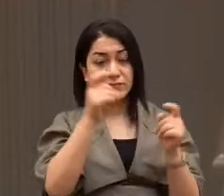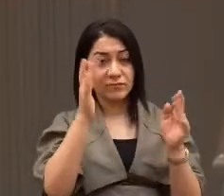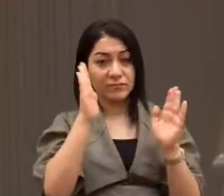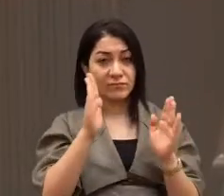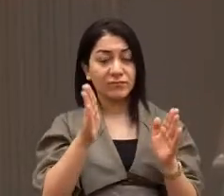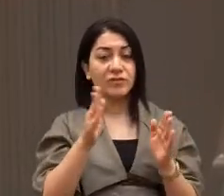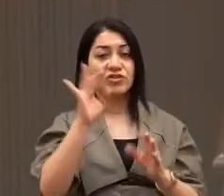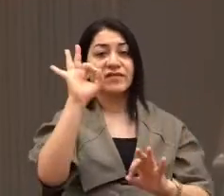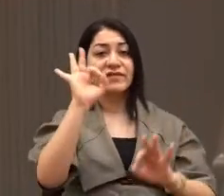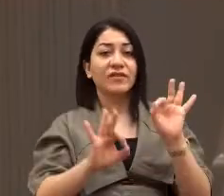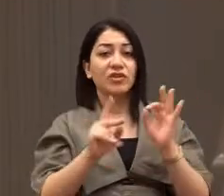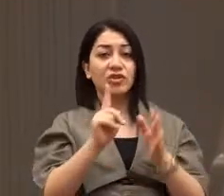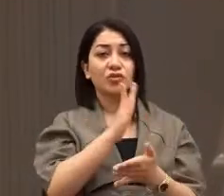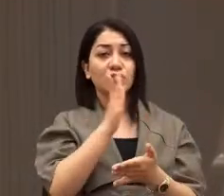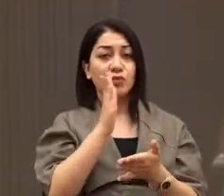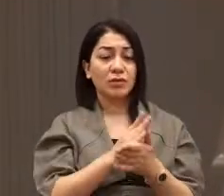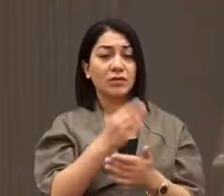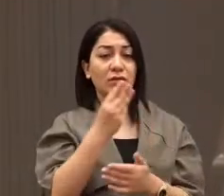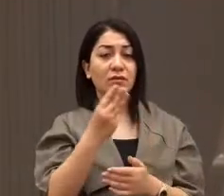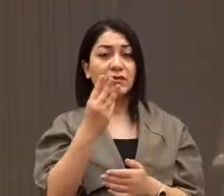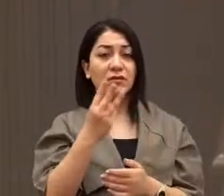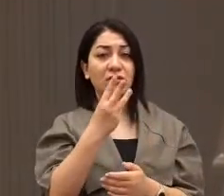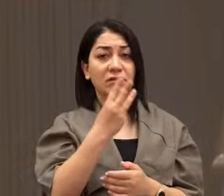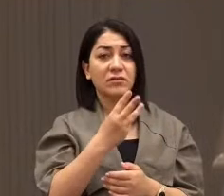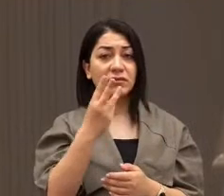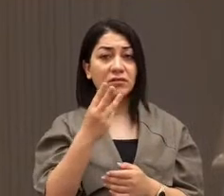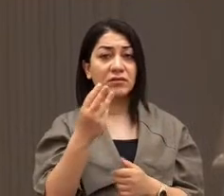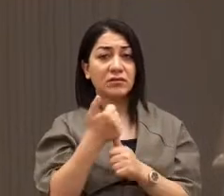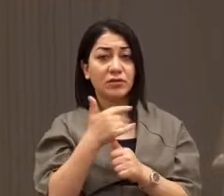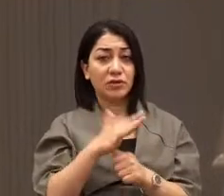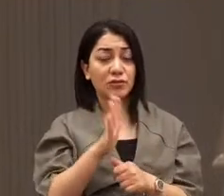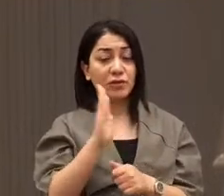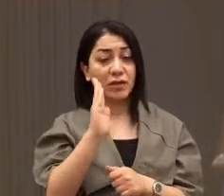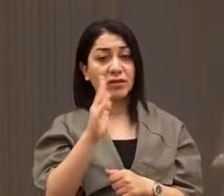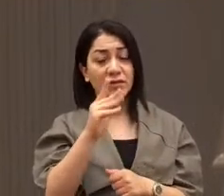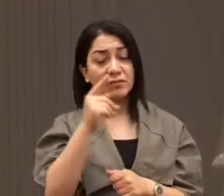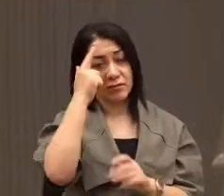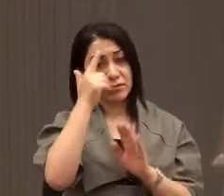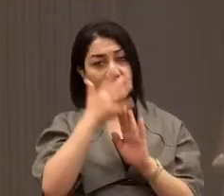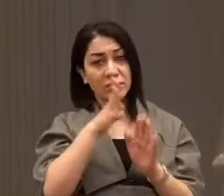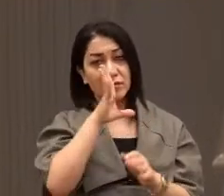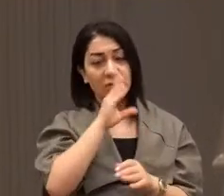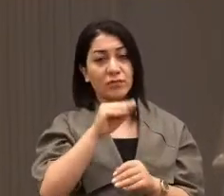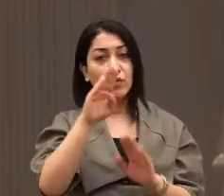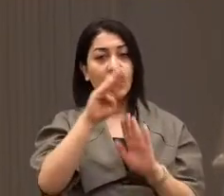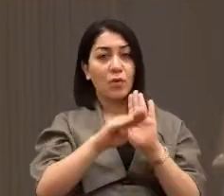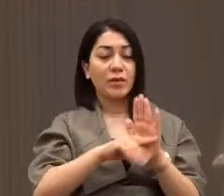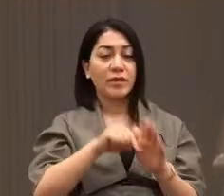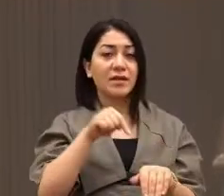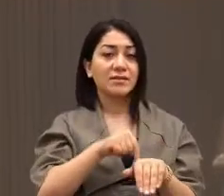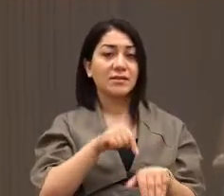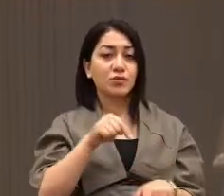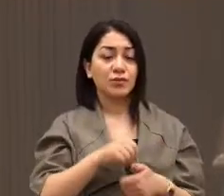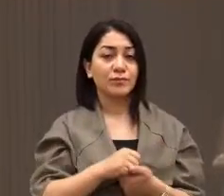ինչպիսի վիճակագրությունն է կամավորության մասով, հետագայում մեզ հնարավորություն կտա գնահատել օրենքի ազդեցությունը, էֆեկտը։